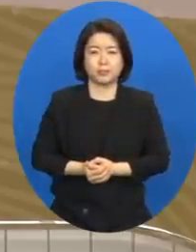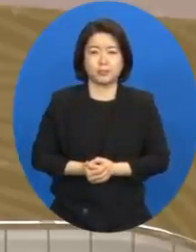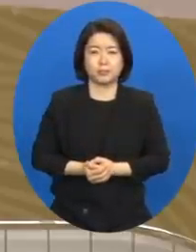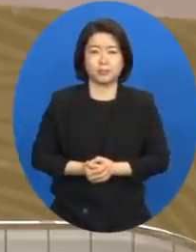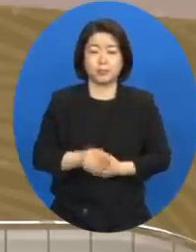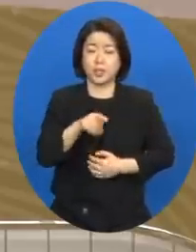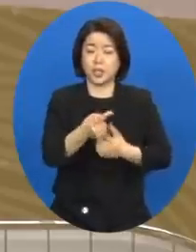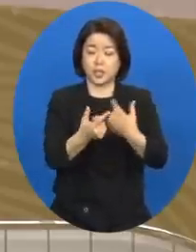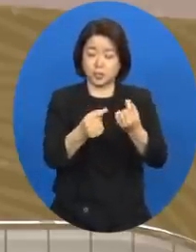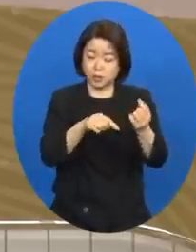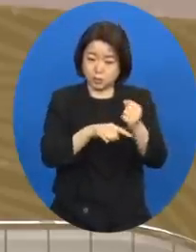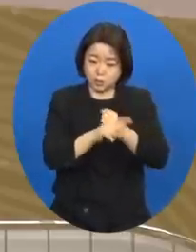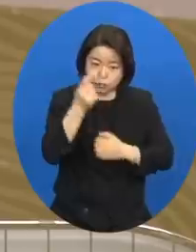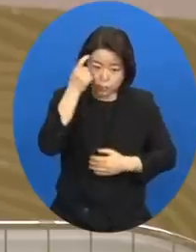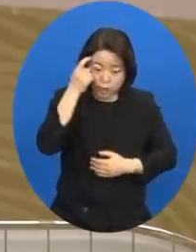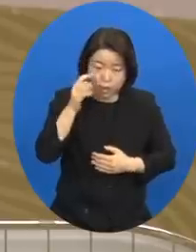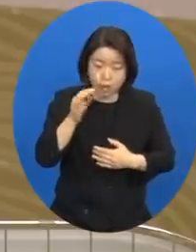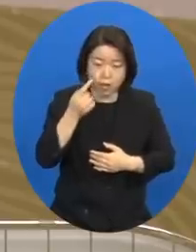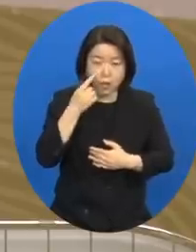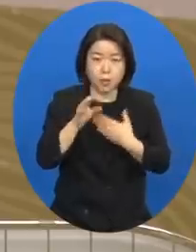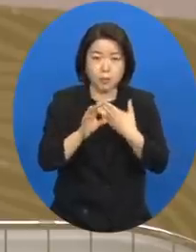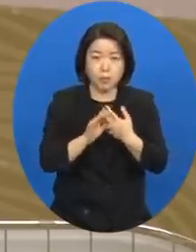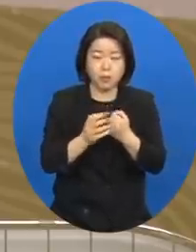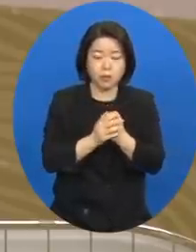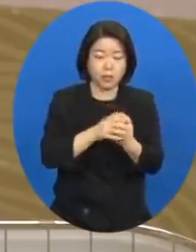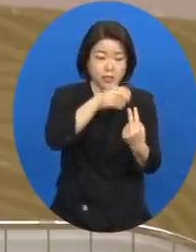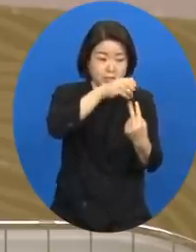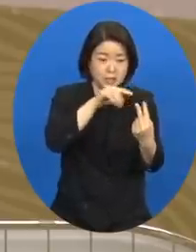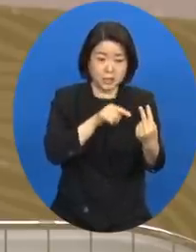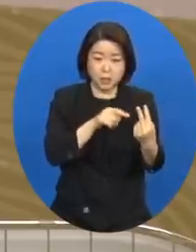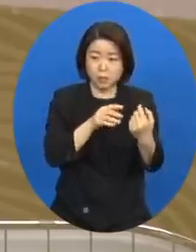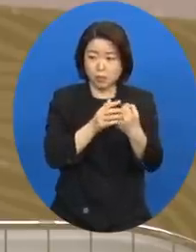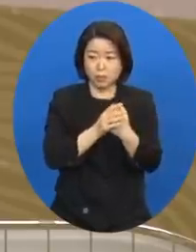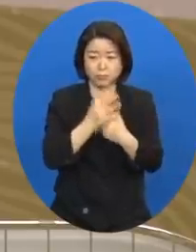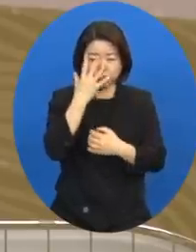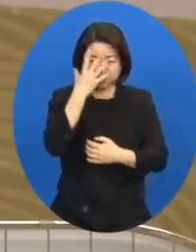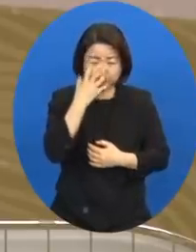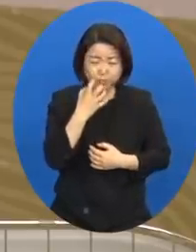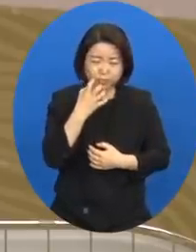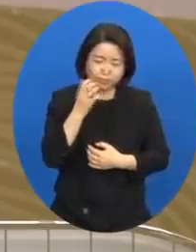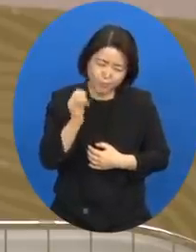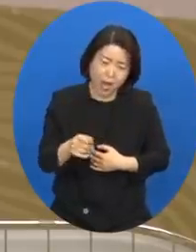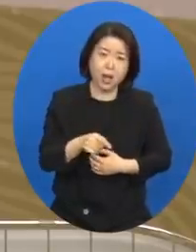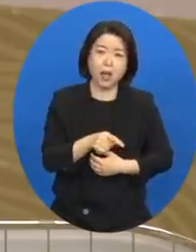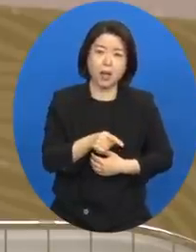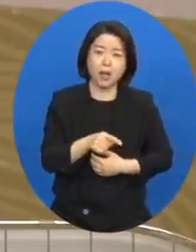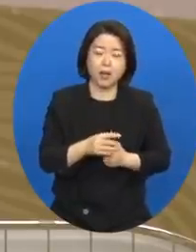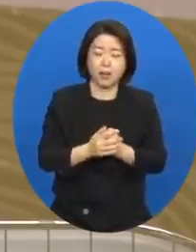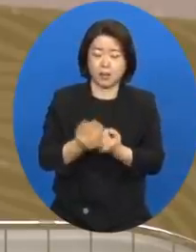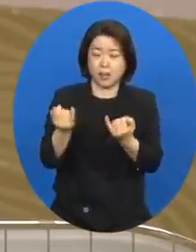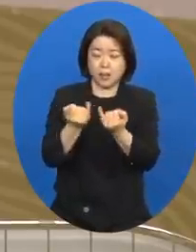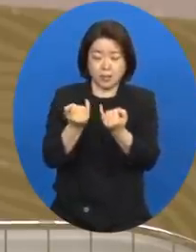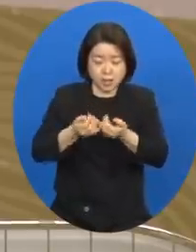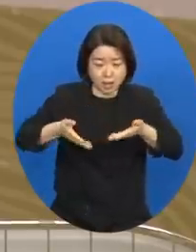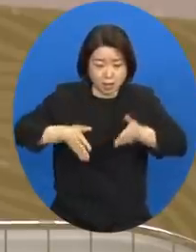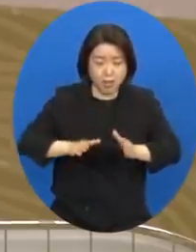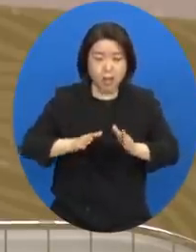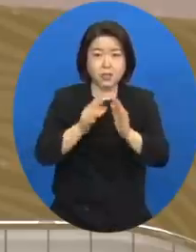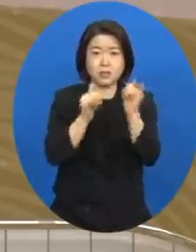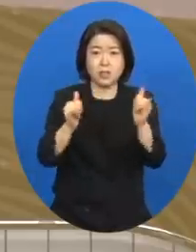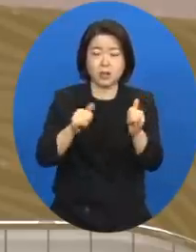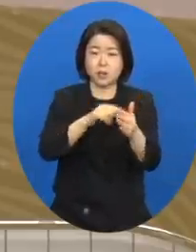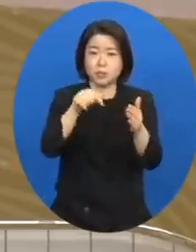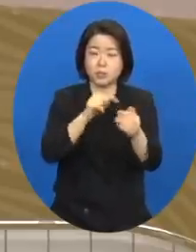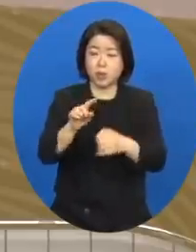그런 뜻으로 생각하면 세례요한은 가장 비참한 사람이죠. 세례요한이 여인이 낳은 여자 중에 사람 중에 가장